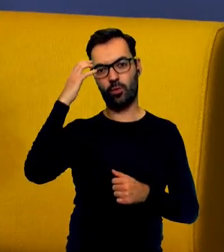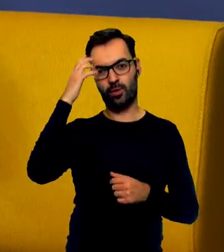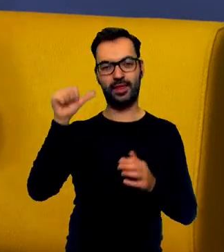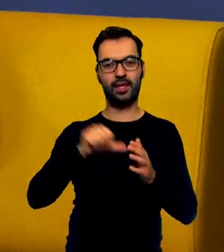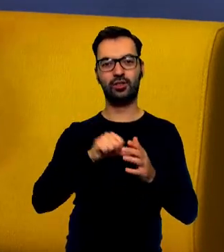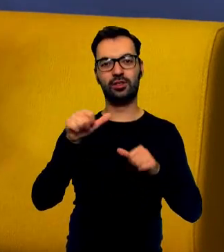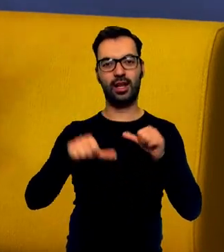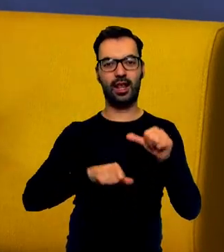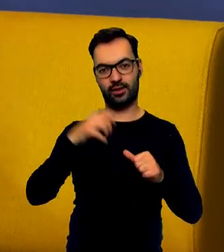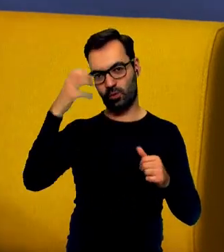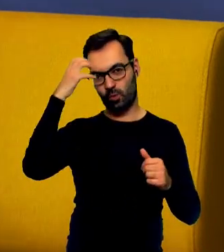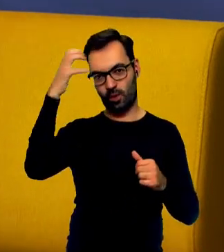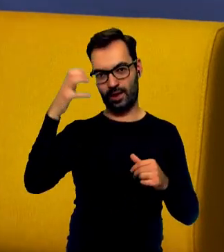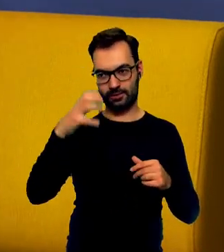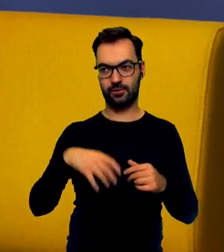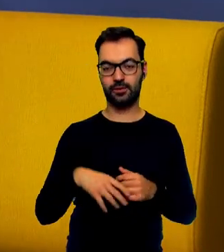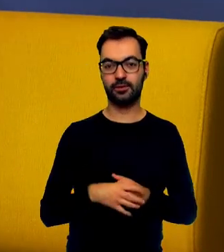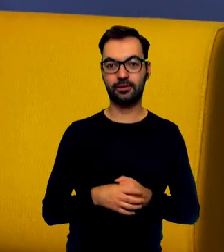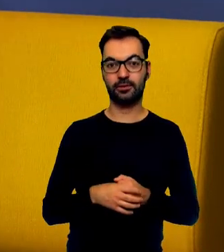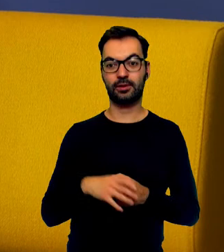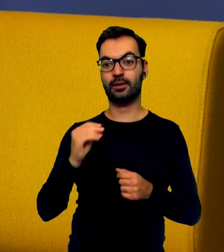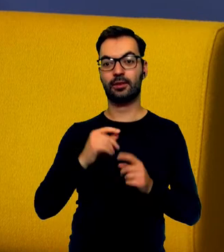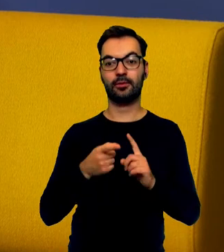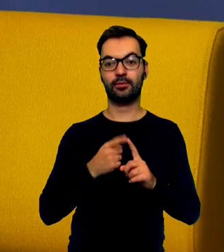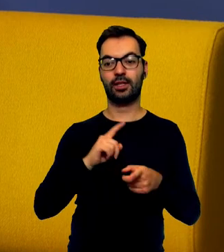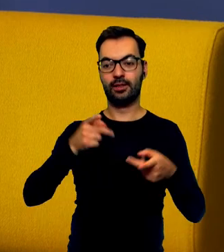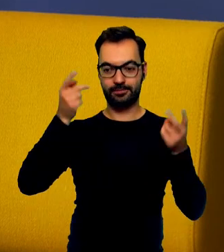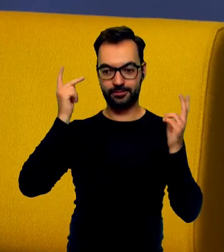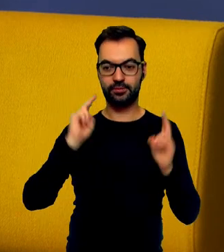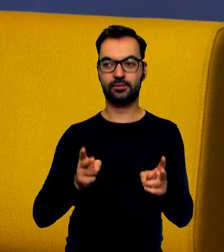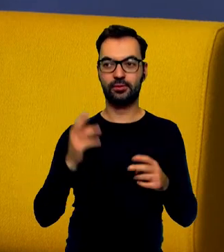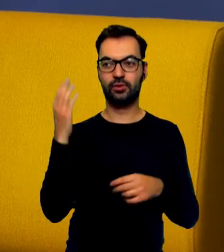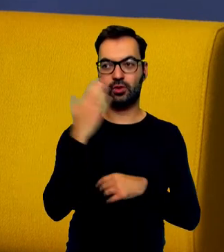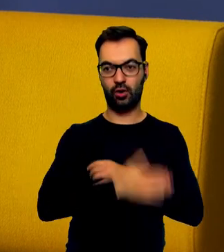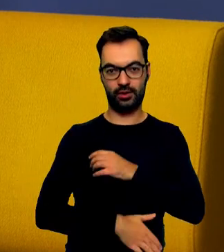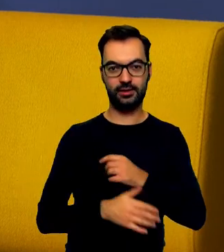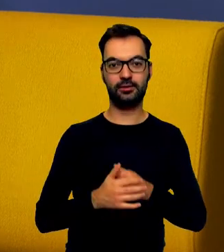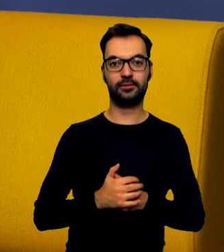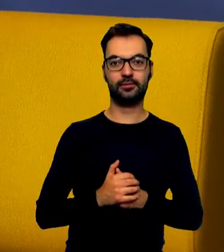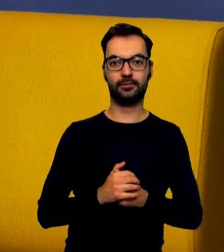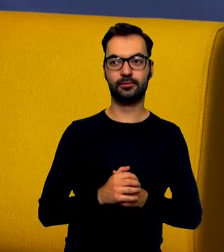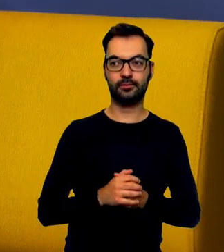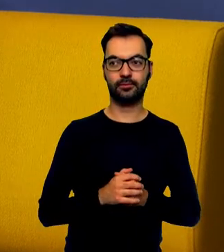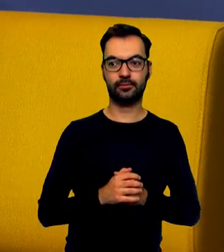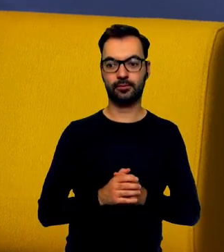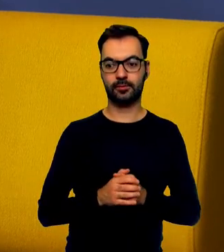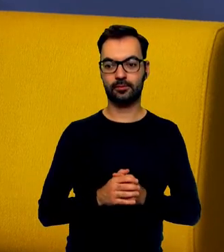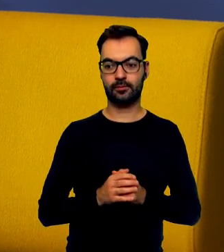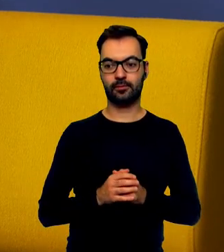królestwo na początku, zanim jeszcze ostateczny koniec nastąpi,